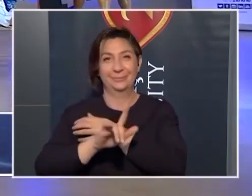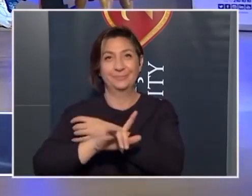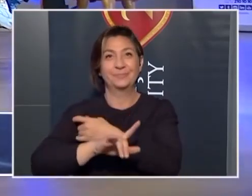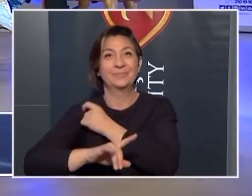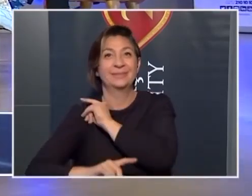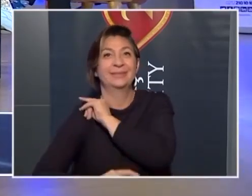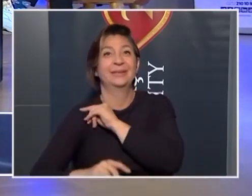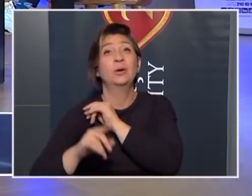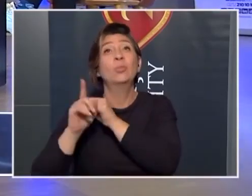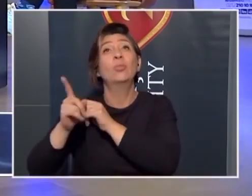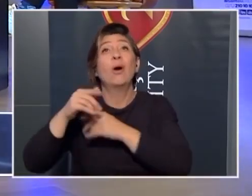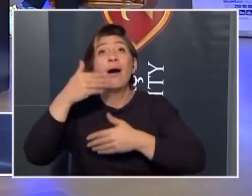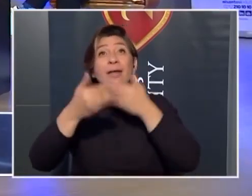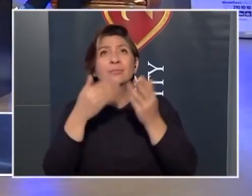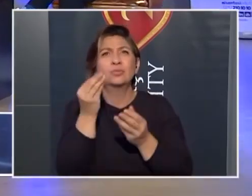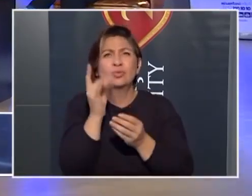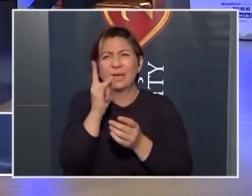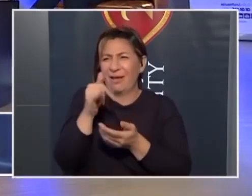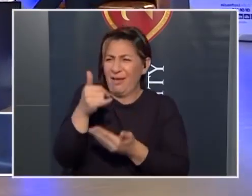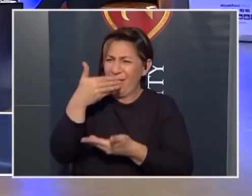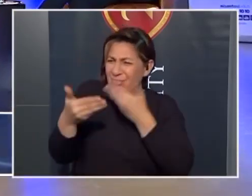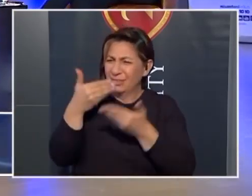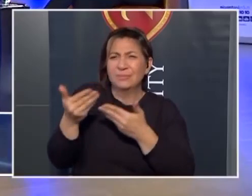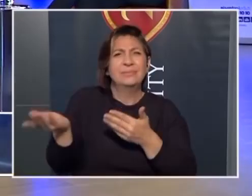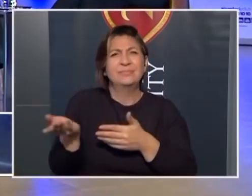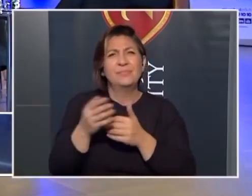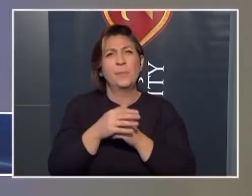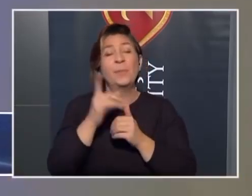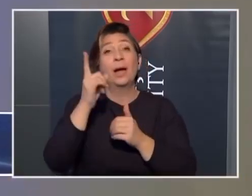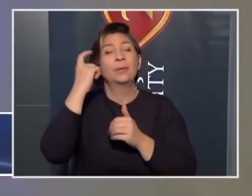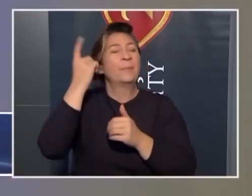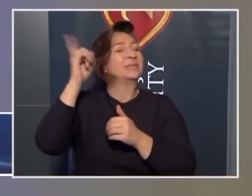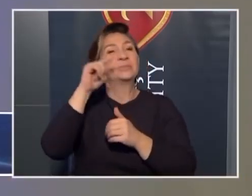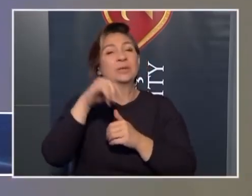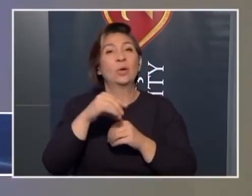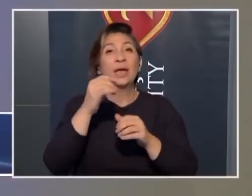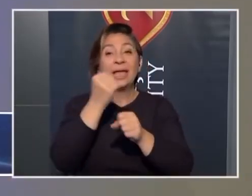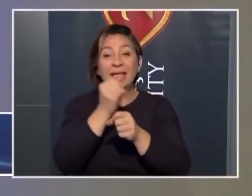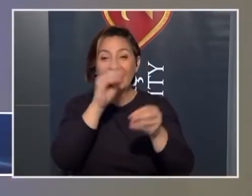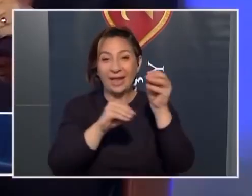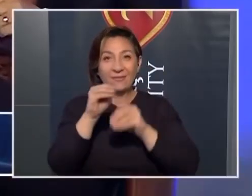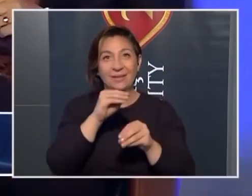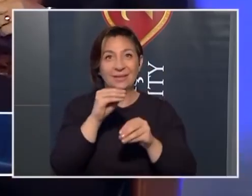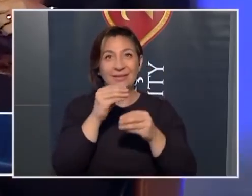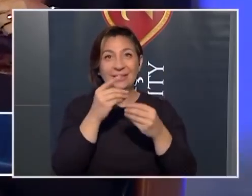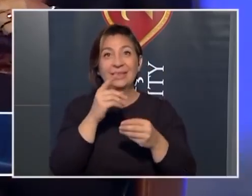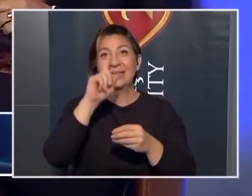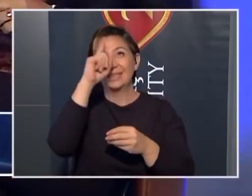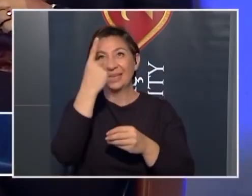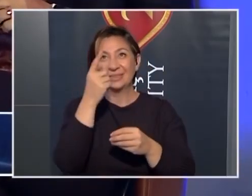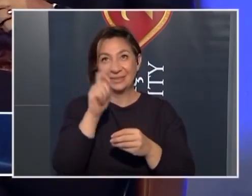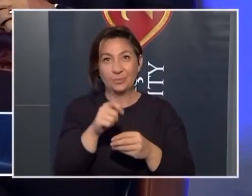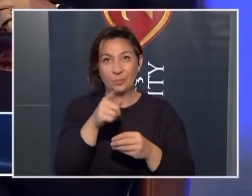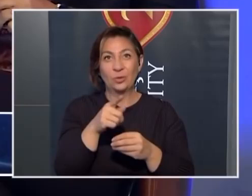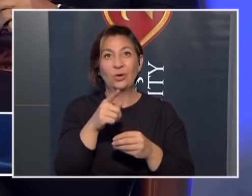başka beklemiyorum. Bu tarih sıkıntı, çok kötü bir tarih. Sıkıntı var yani. Bana aklıma tek bir şey geliyor. grafik ögeleri seviyor. Yalnız yapıyor bu